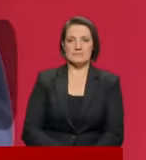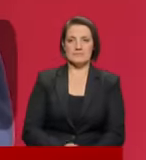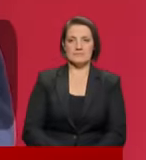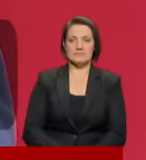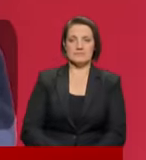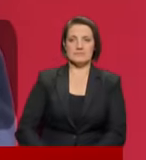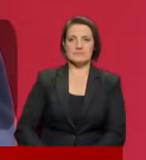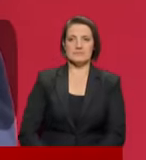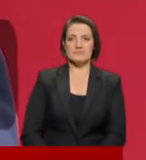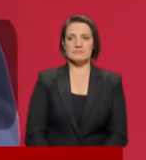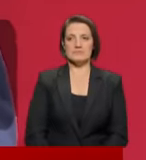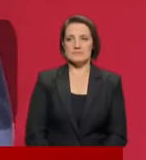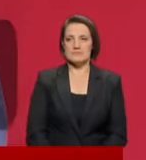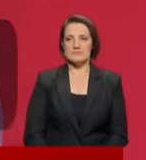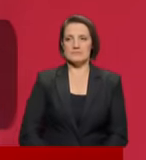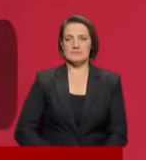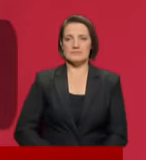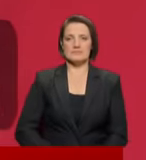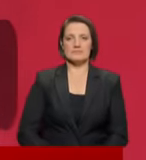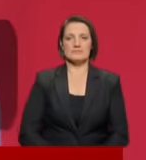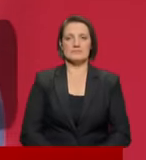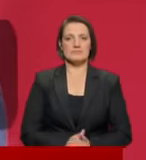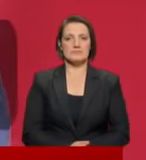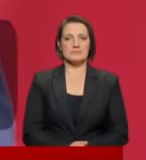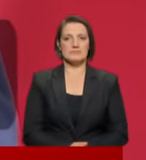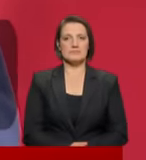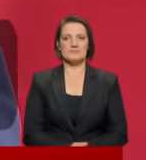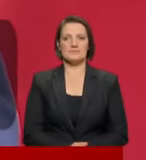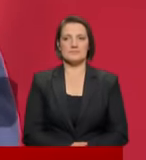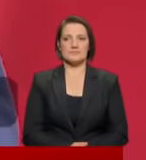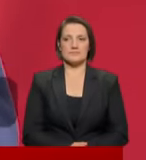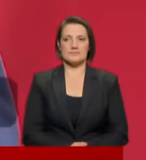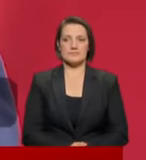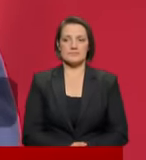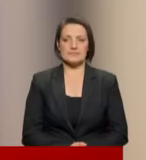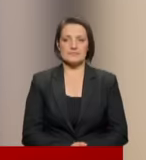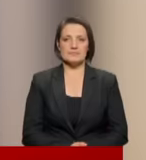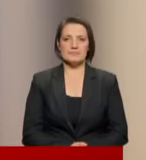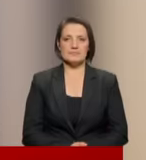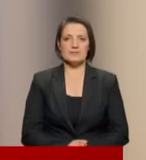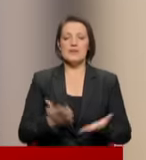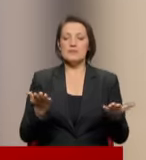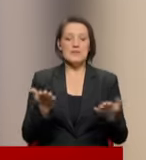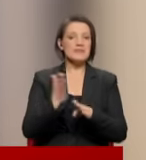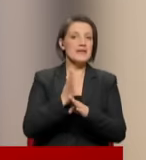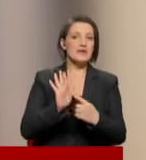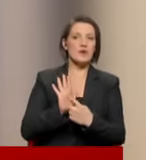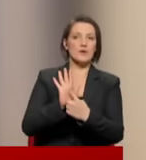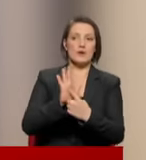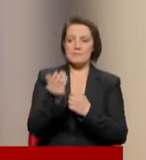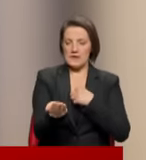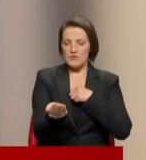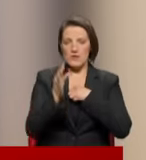taşımaz. Birkaç yerde görülen problem genele yansıtmamak daha doğru olur kanaatindeyim. Peki neyi gösterir? Bir